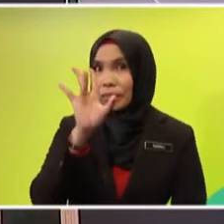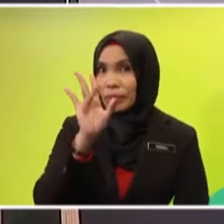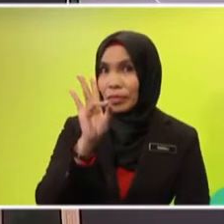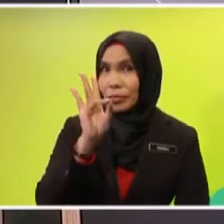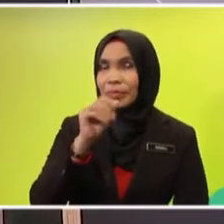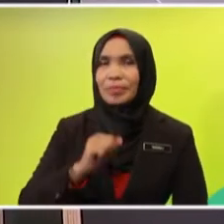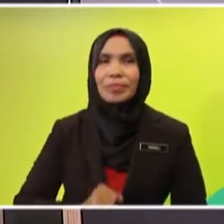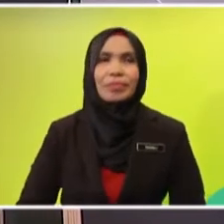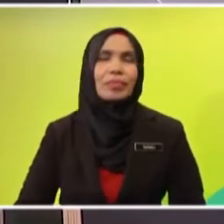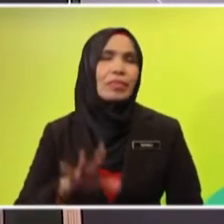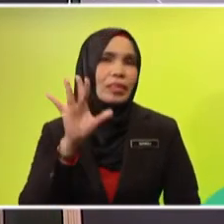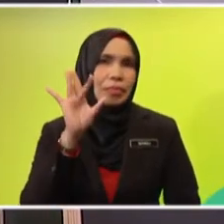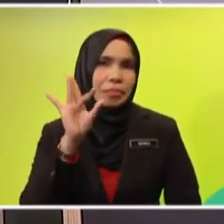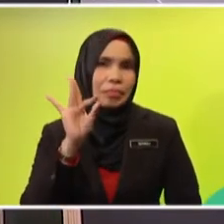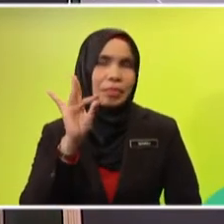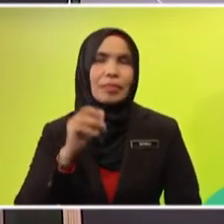a789